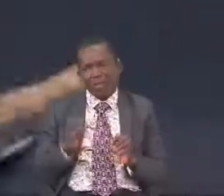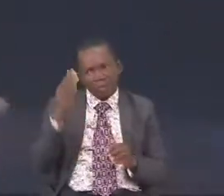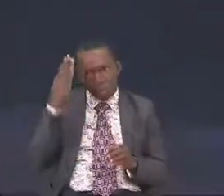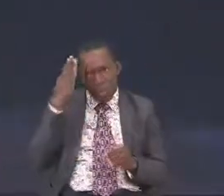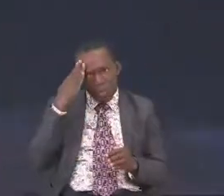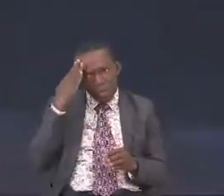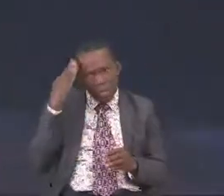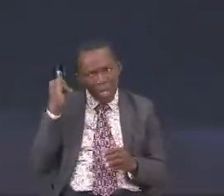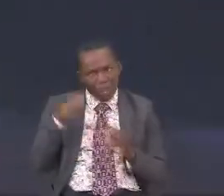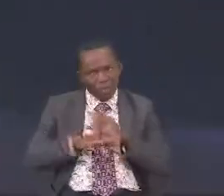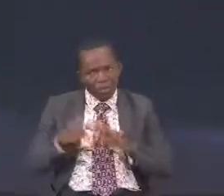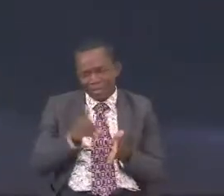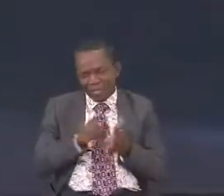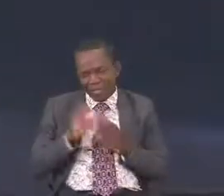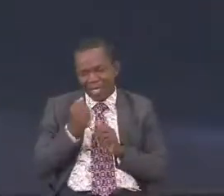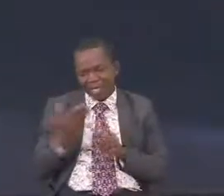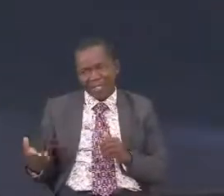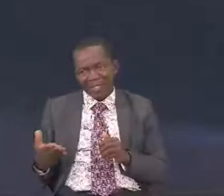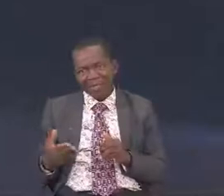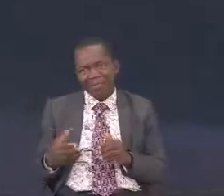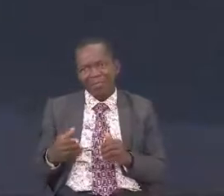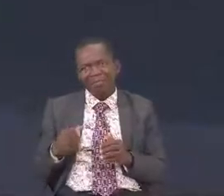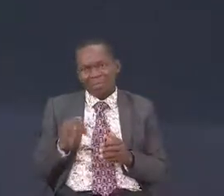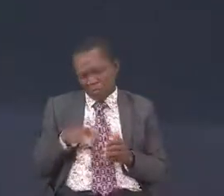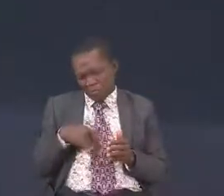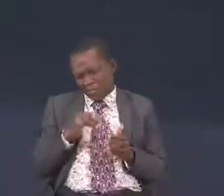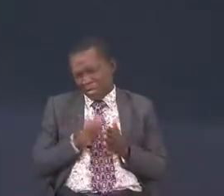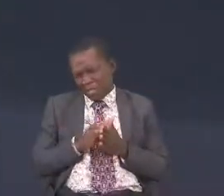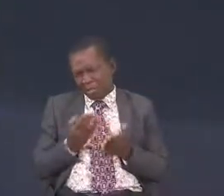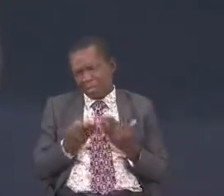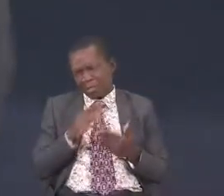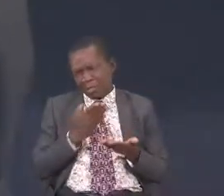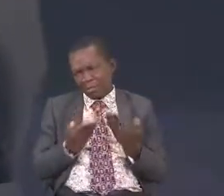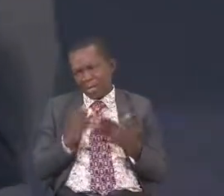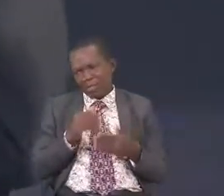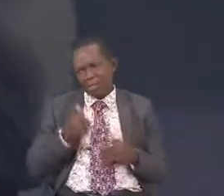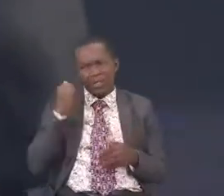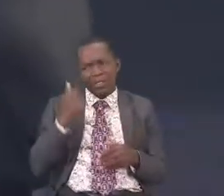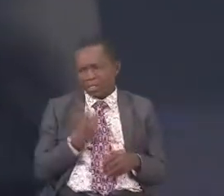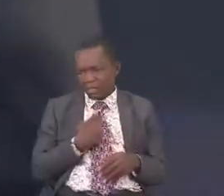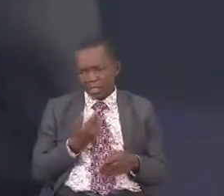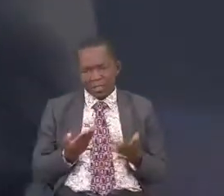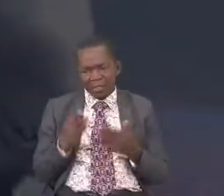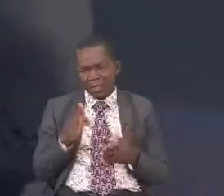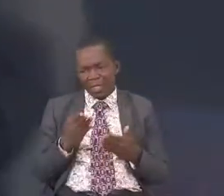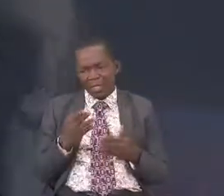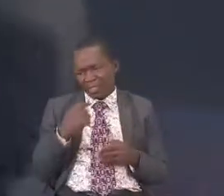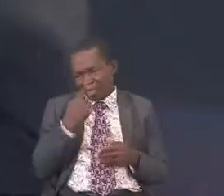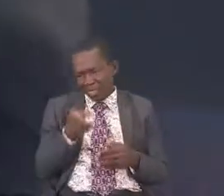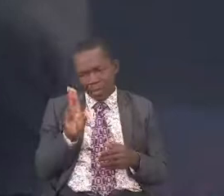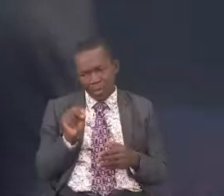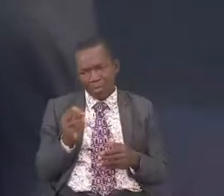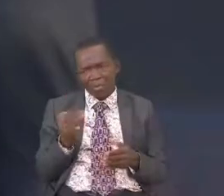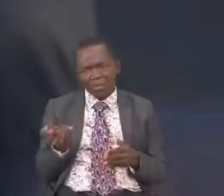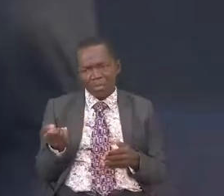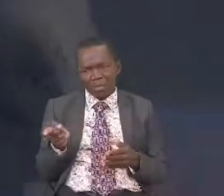rien. Ah, il peut me rejeter. Il peut dire non. Il peut. Les gens qui sont là-bas,